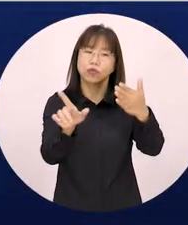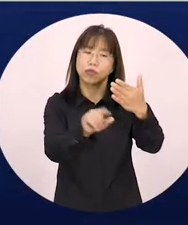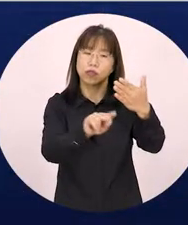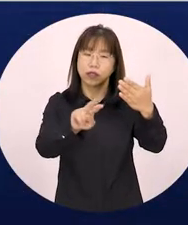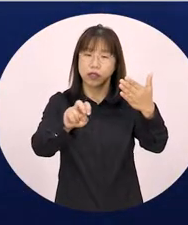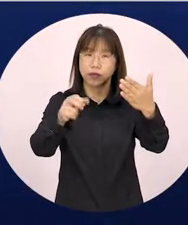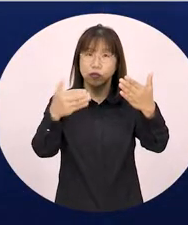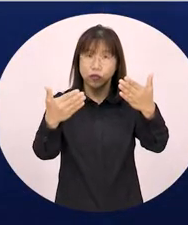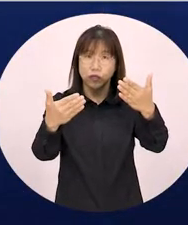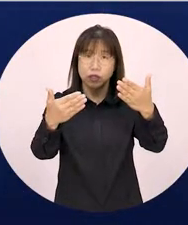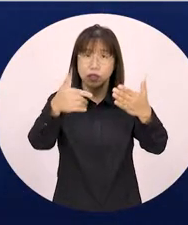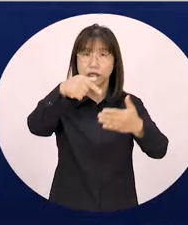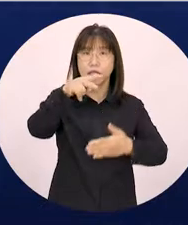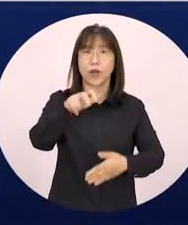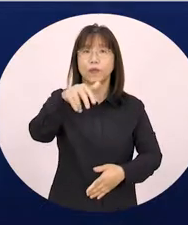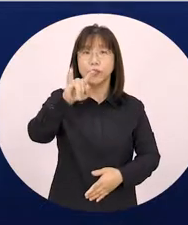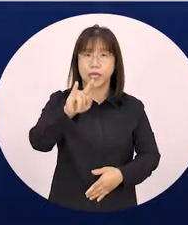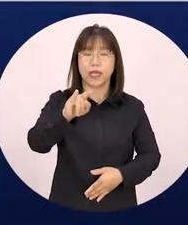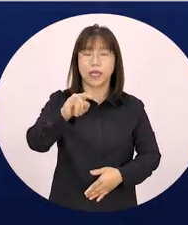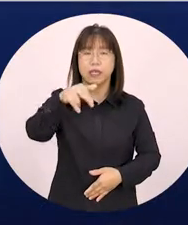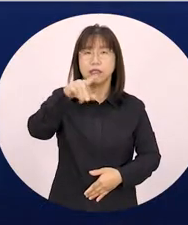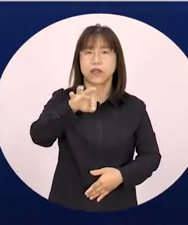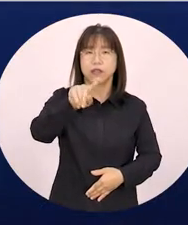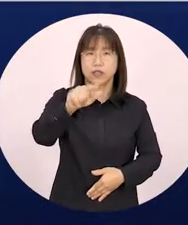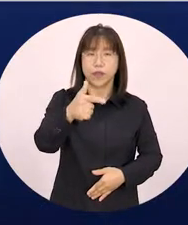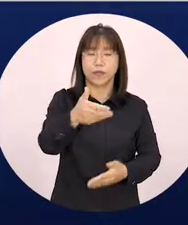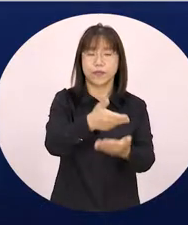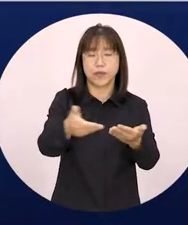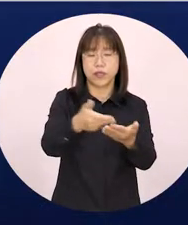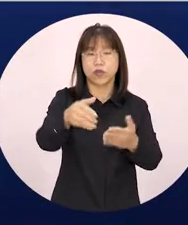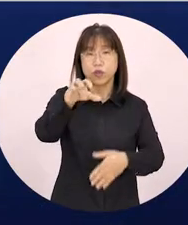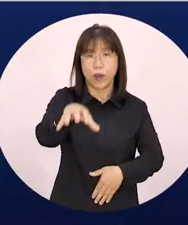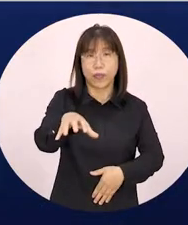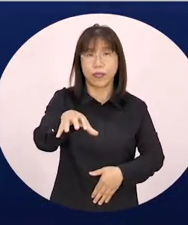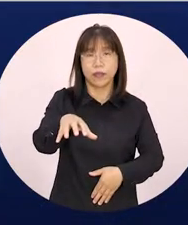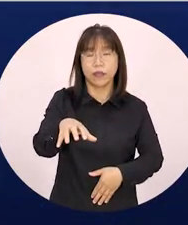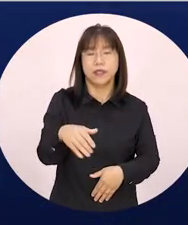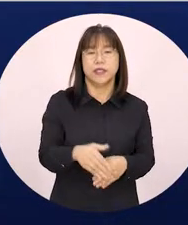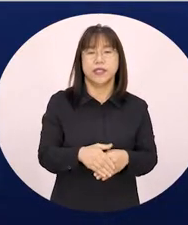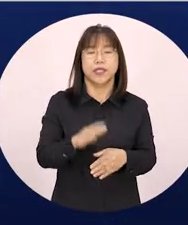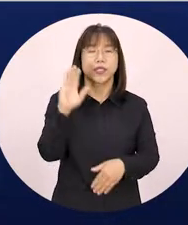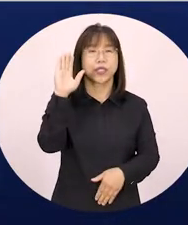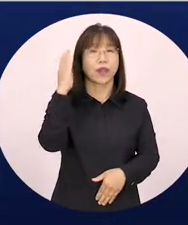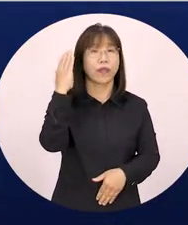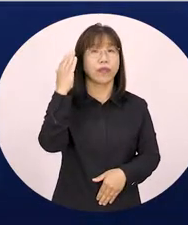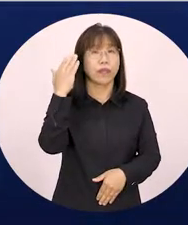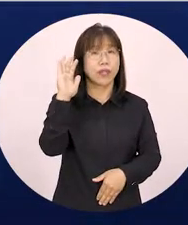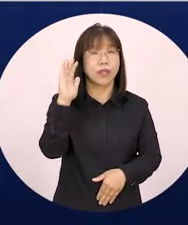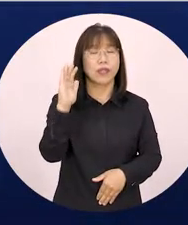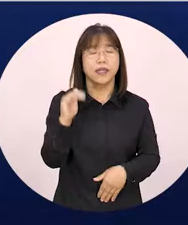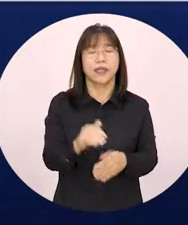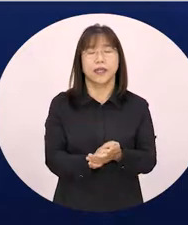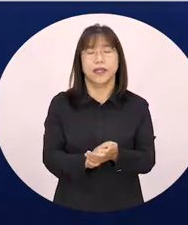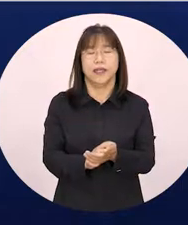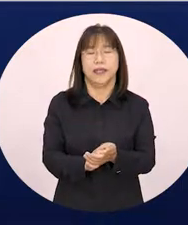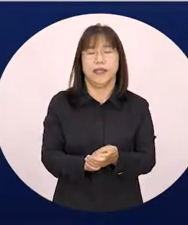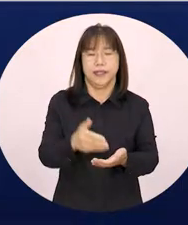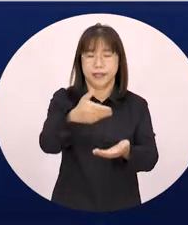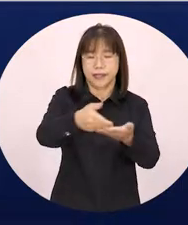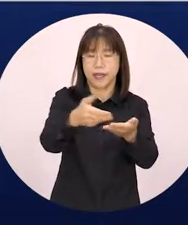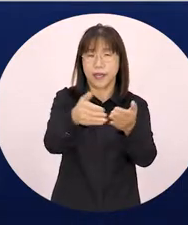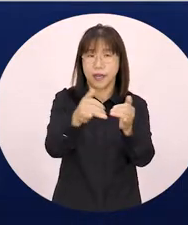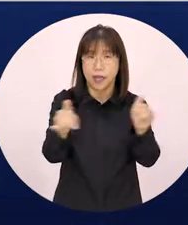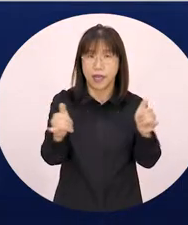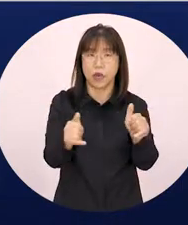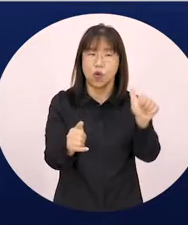오는 9월 29일까지 겸재정선미술관 제1, 2 기획 전시실에서 현대작가 5인대 한국원로